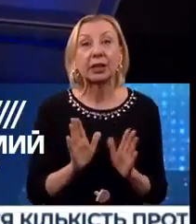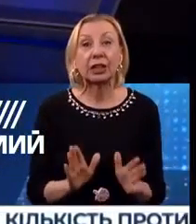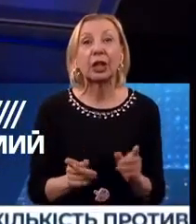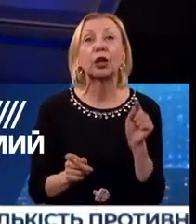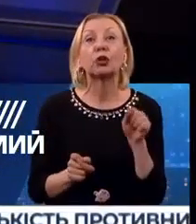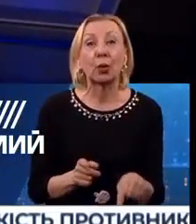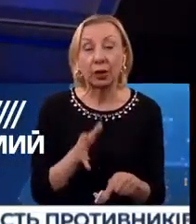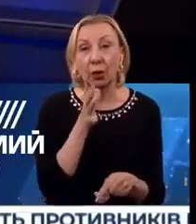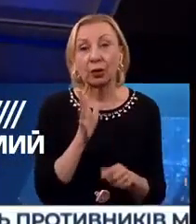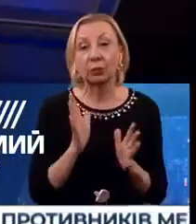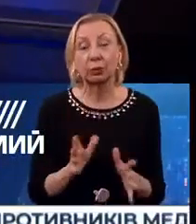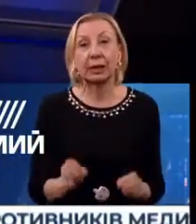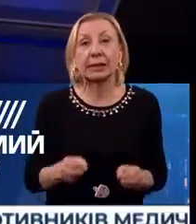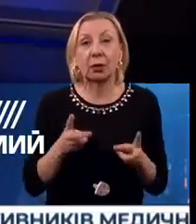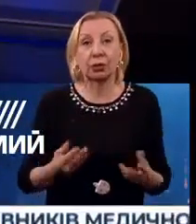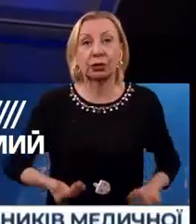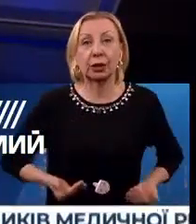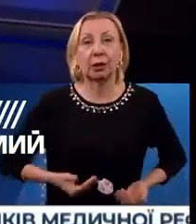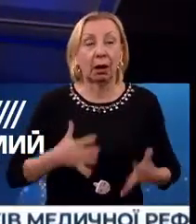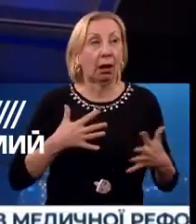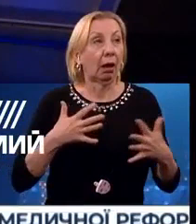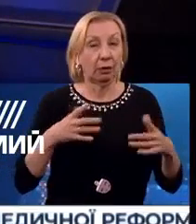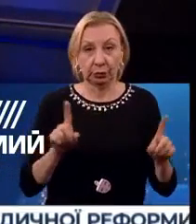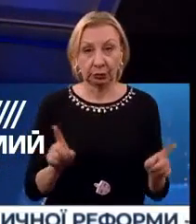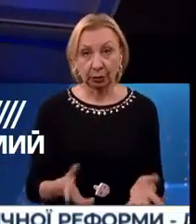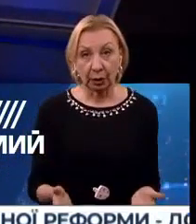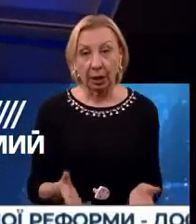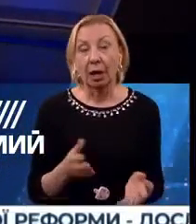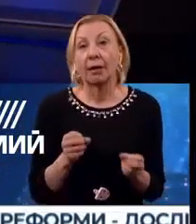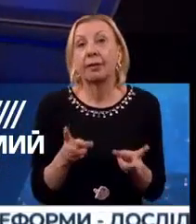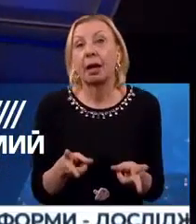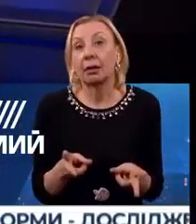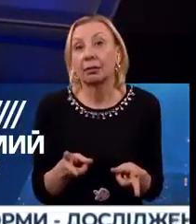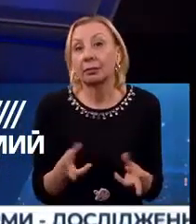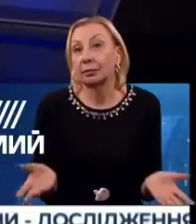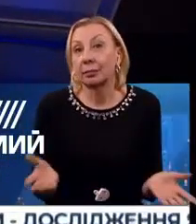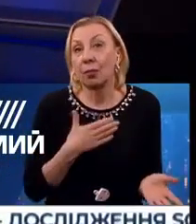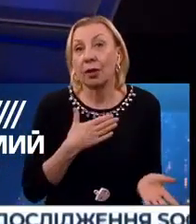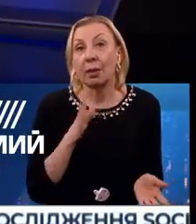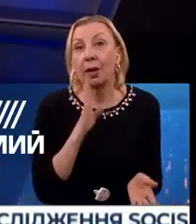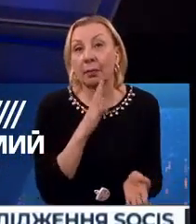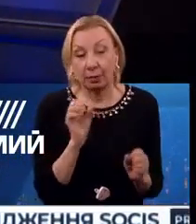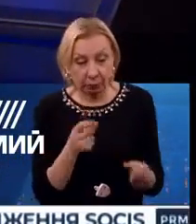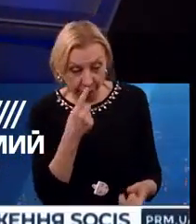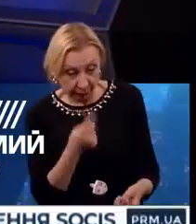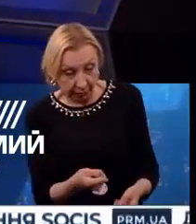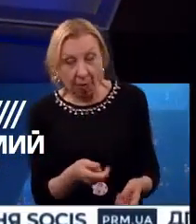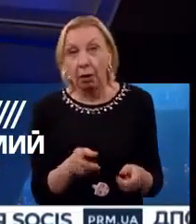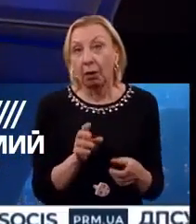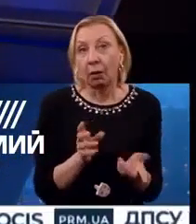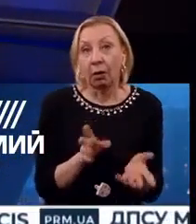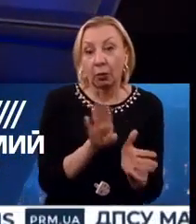коли загрожуватиме життю і здоров'ю ця хвороба. Яким чином, правда, може моя мама встановити, загрожує чи не